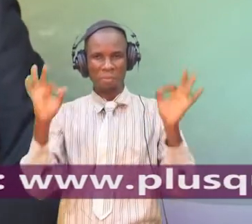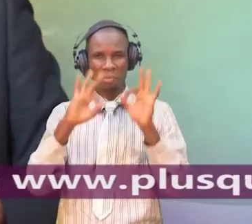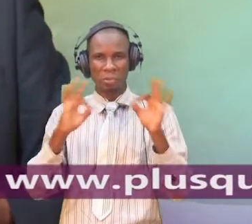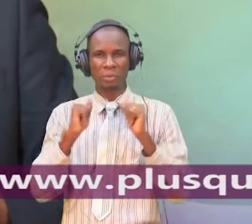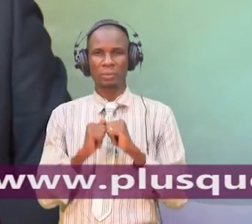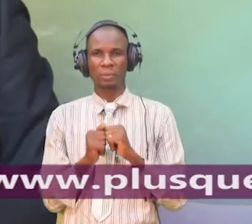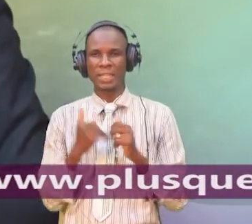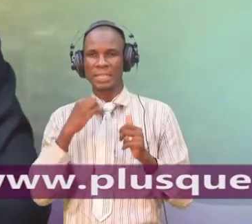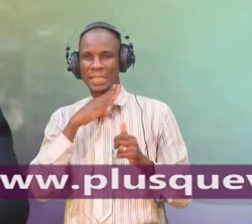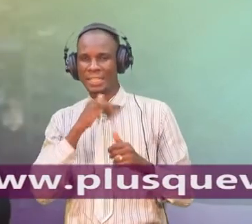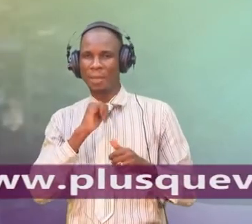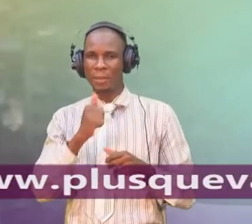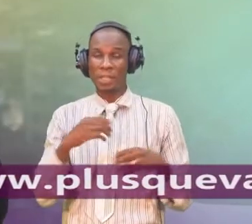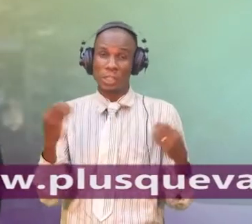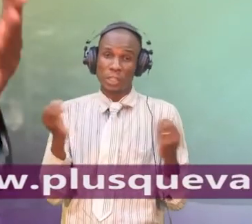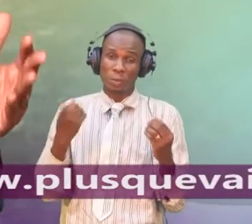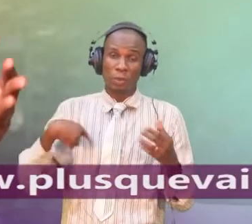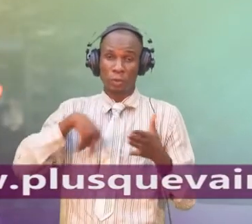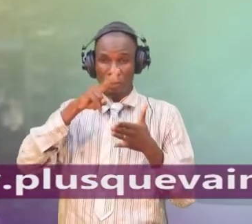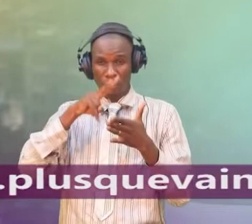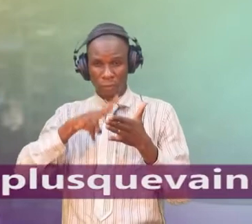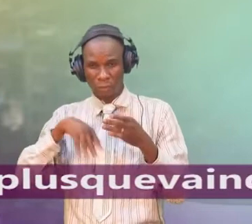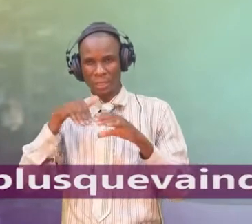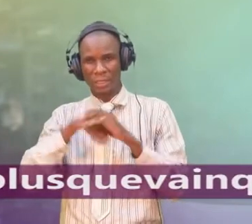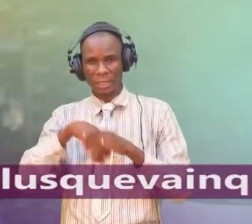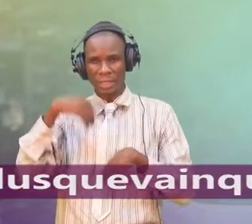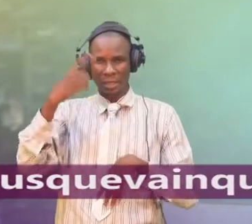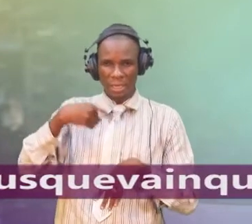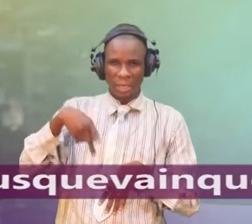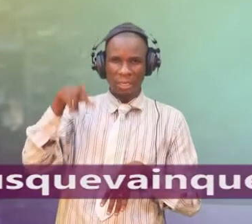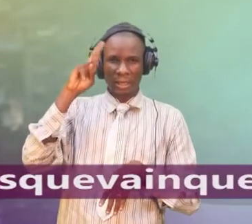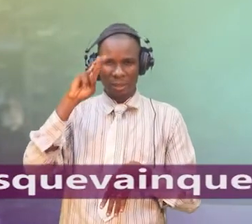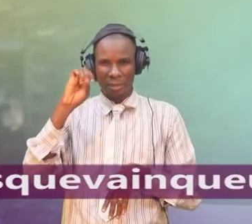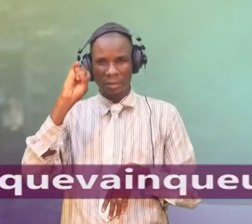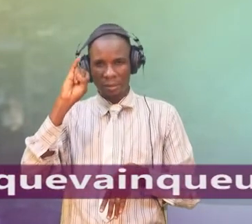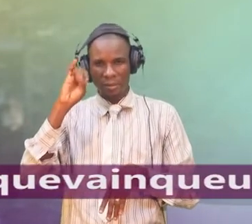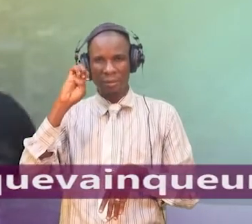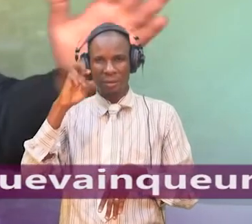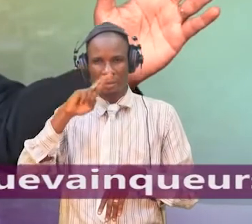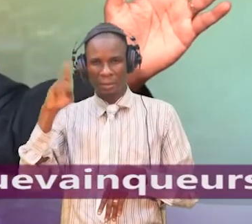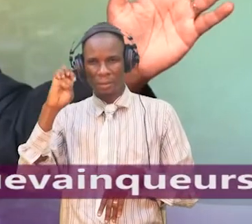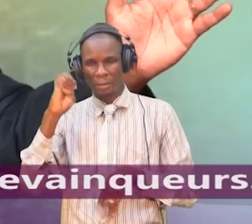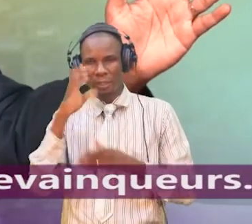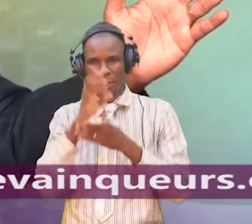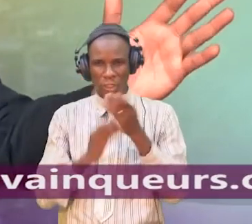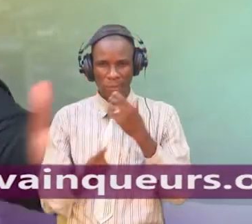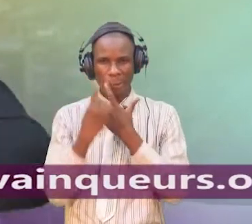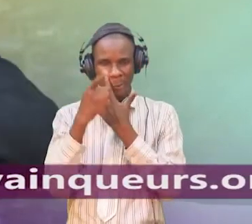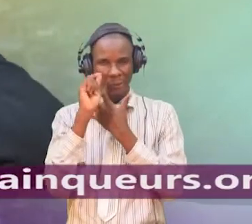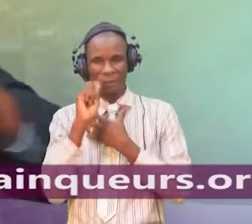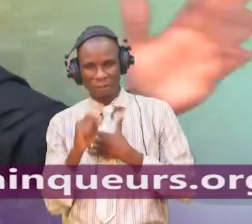Sila kie kokota na mokili okola mwana na moto, Kristo abetaki sete boye ete mbeka mosusu